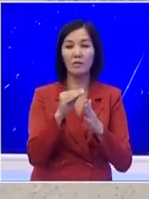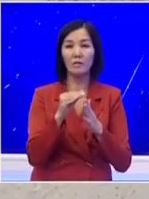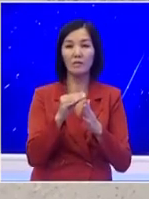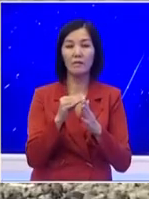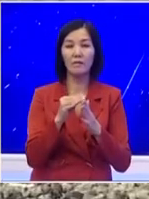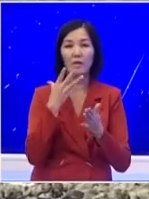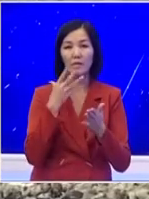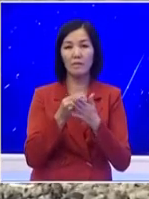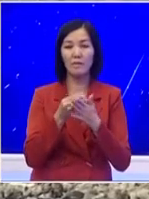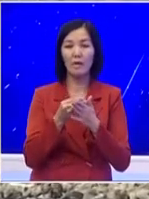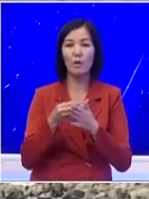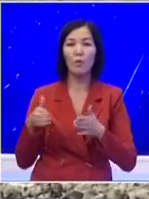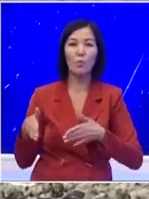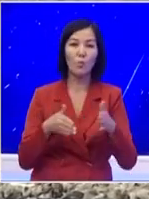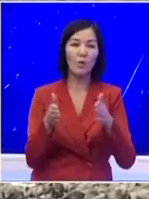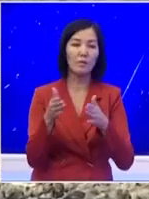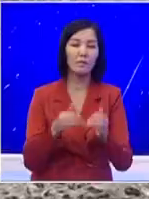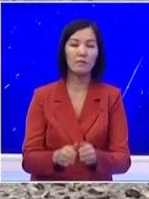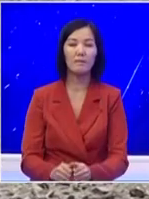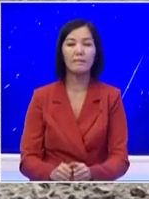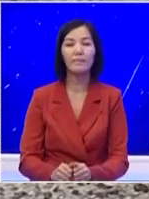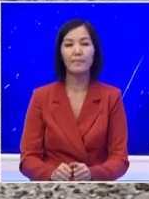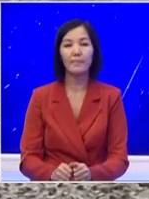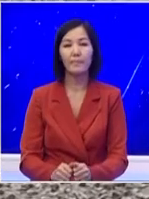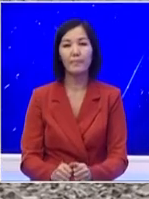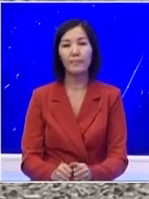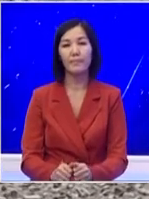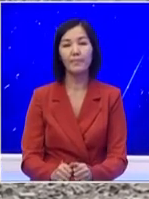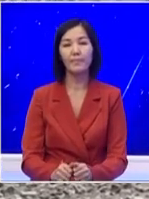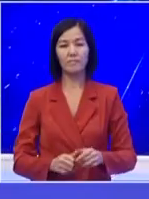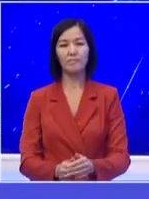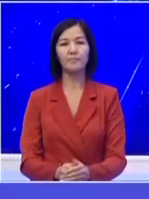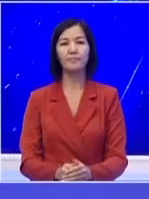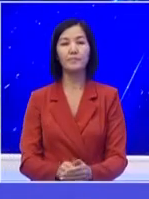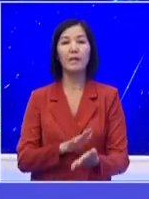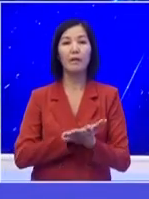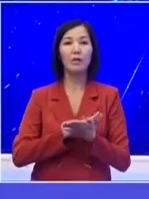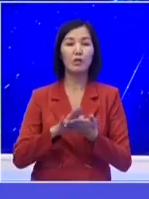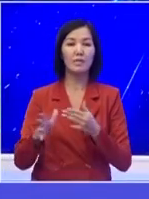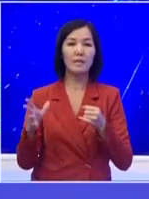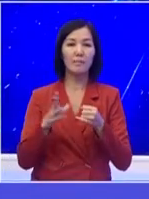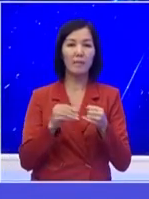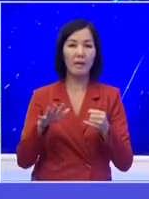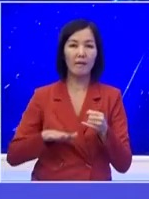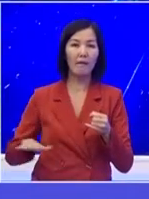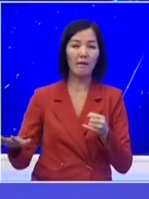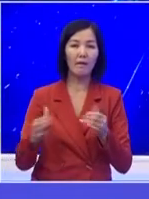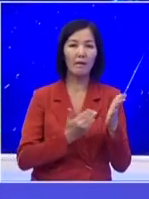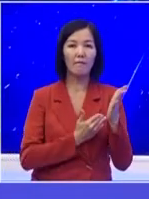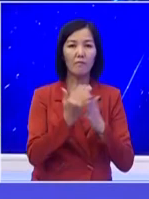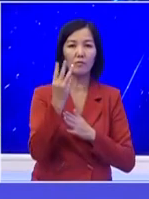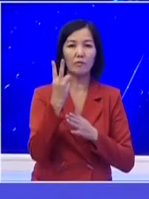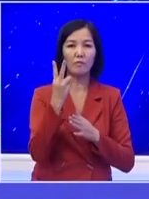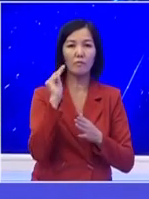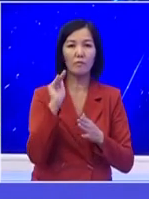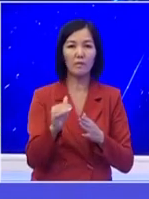дорог. Гульмира Тимиргалиева, Аблай Кутыкбай, телеканал ЖТСУ, Каратальский район. Чистые берега. Свыше